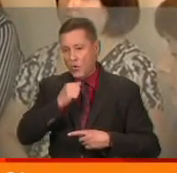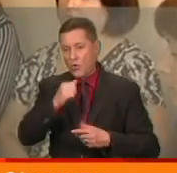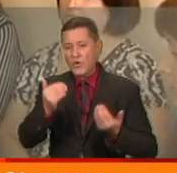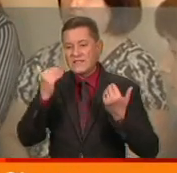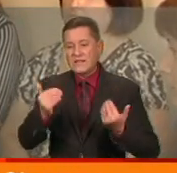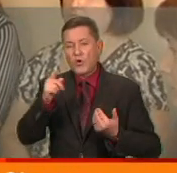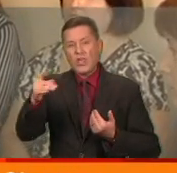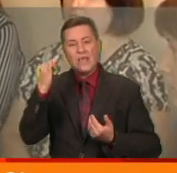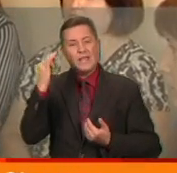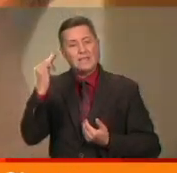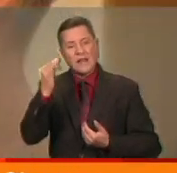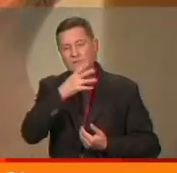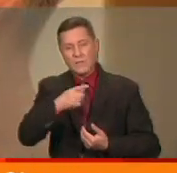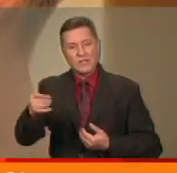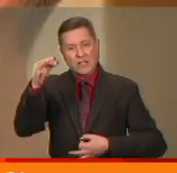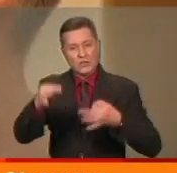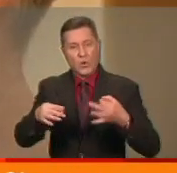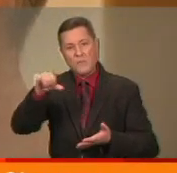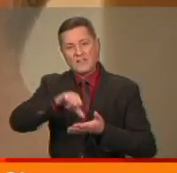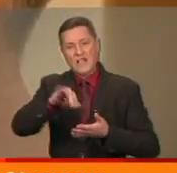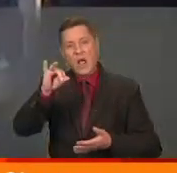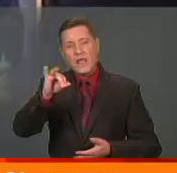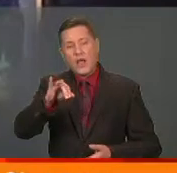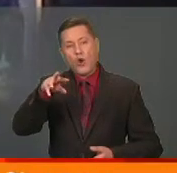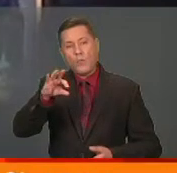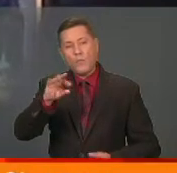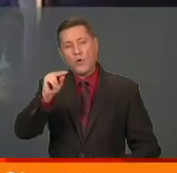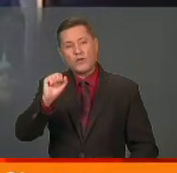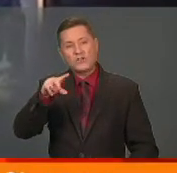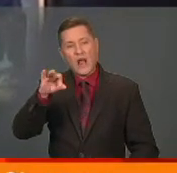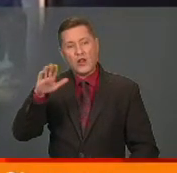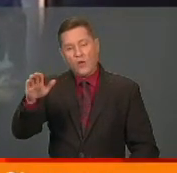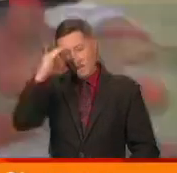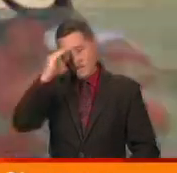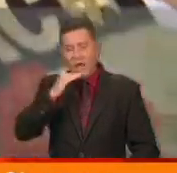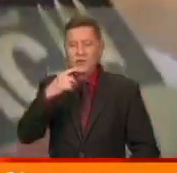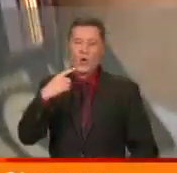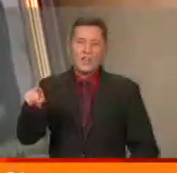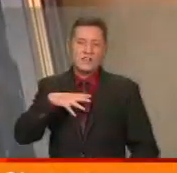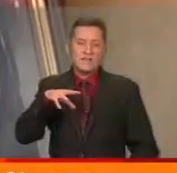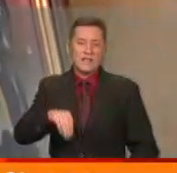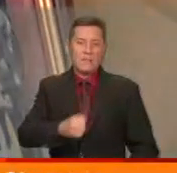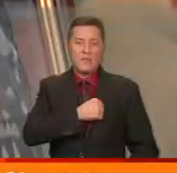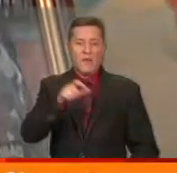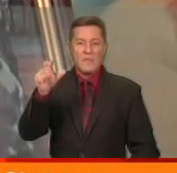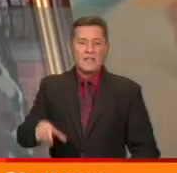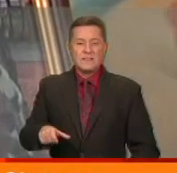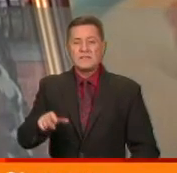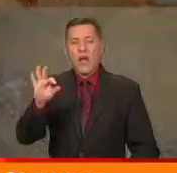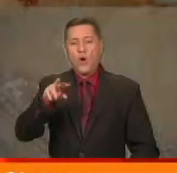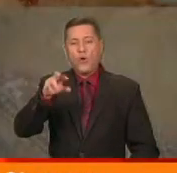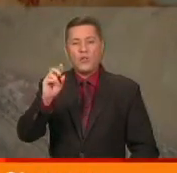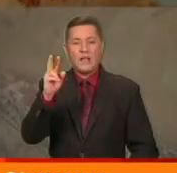її інтереси під час слухання представлятиме Ігор Мочалов, батько іншого загиблого бійця-резервіста батальйону «Донбас»